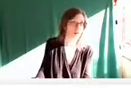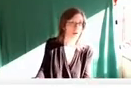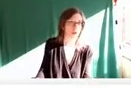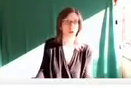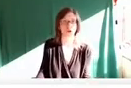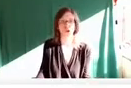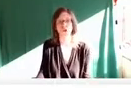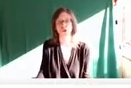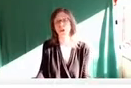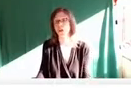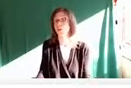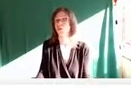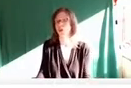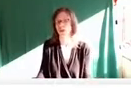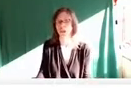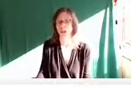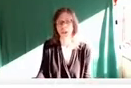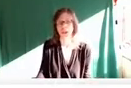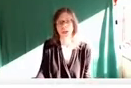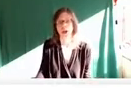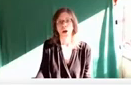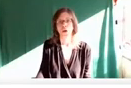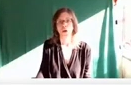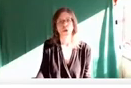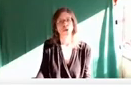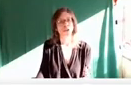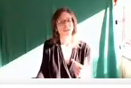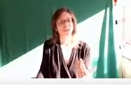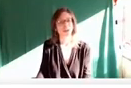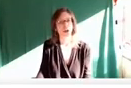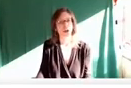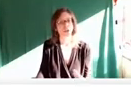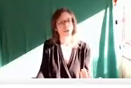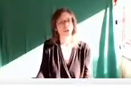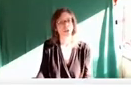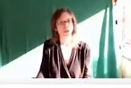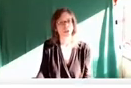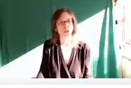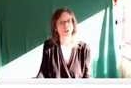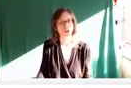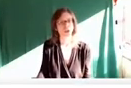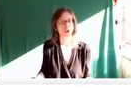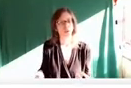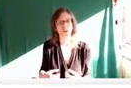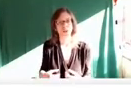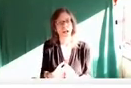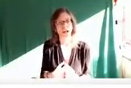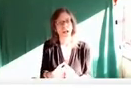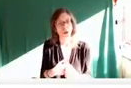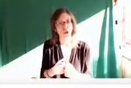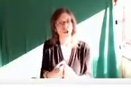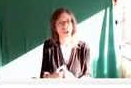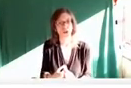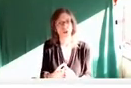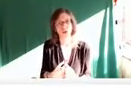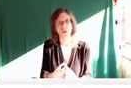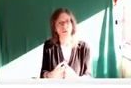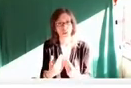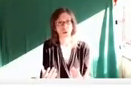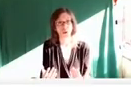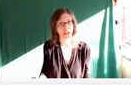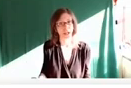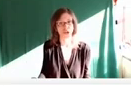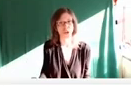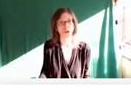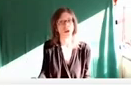ancienne recherche qui a été subventionnée. Il y a toutes sortes d'éditeurs, d'associations scientifiques qui ont démarré des projets